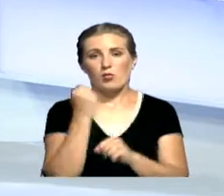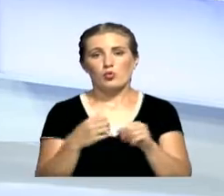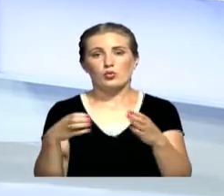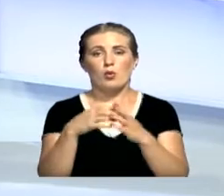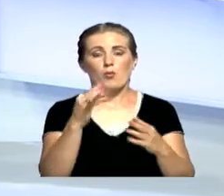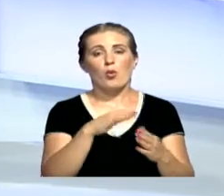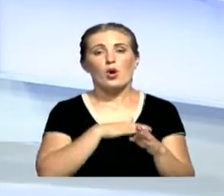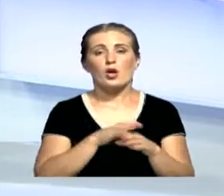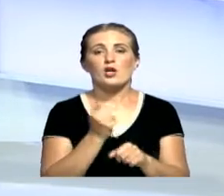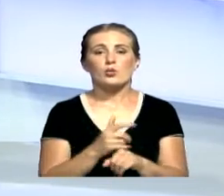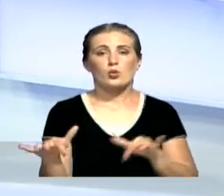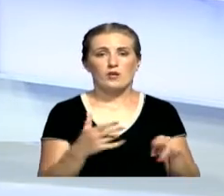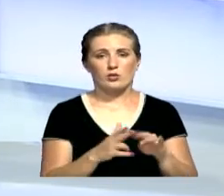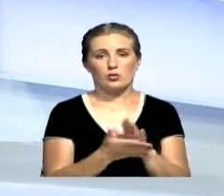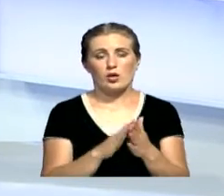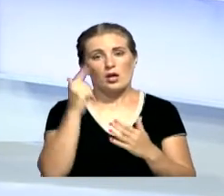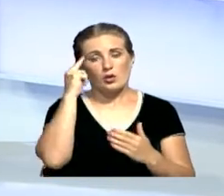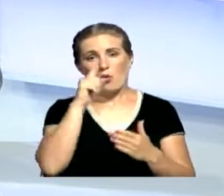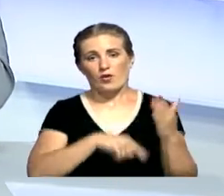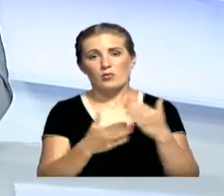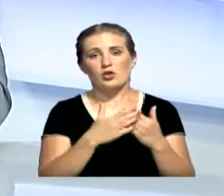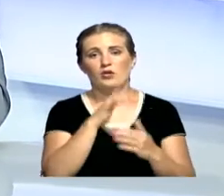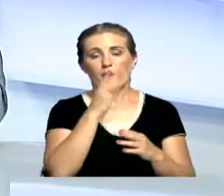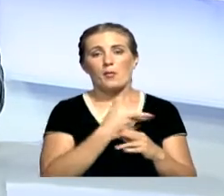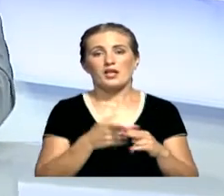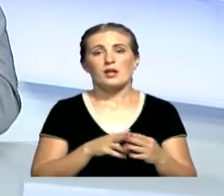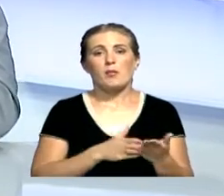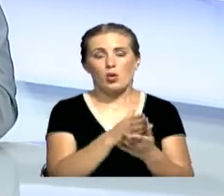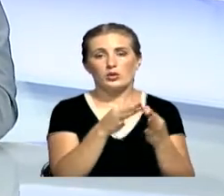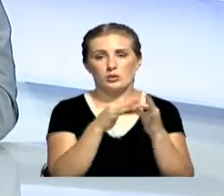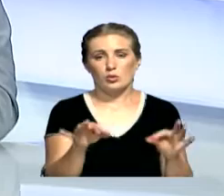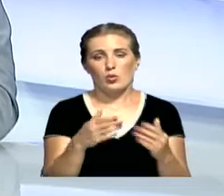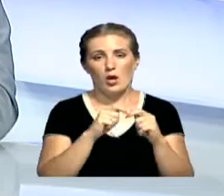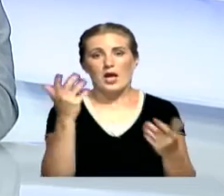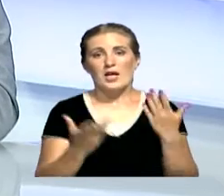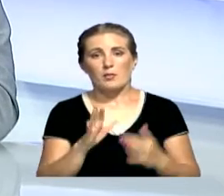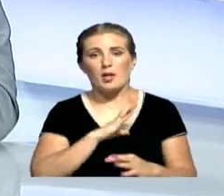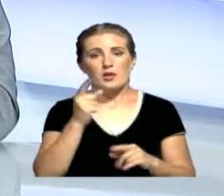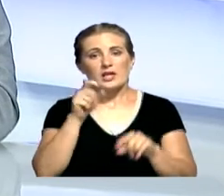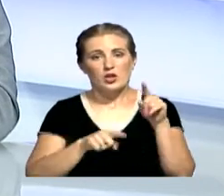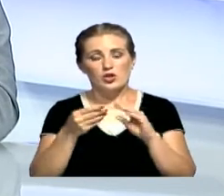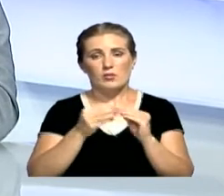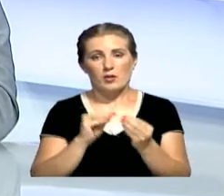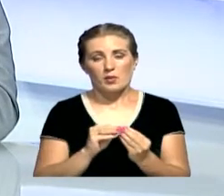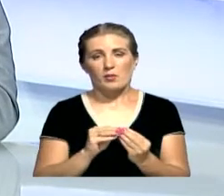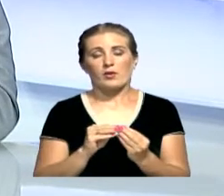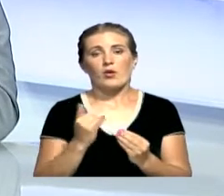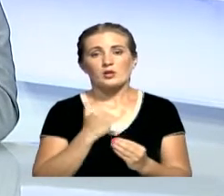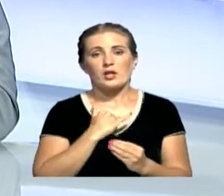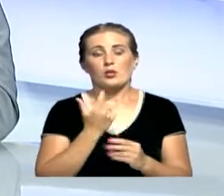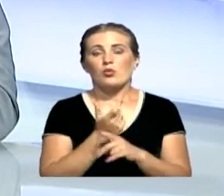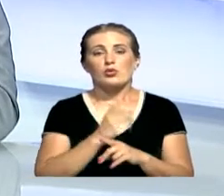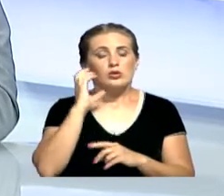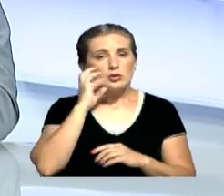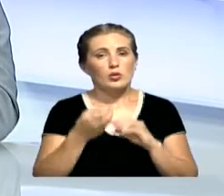данной ситуации уверен что ближайшее время мы этот проход откроем но если бы это была единичная проблема у нас очень серьезные